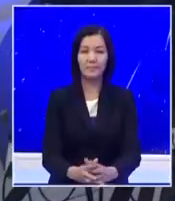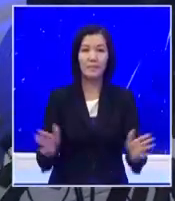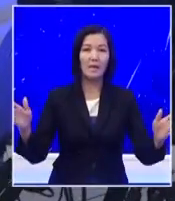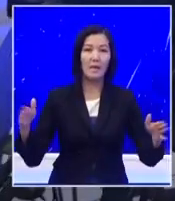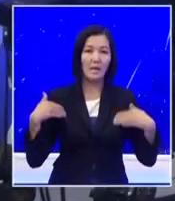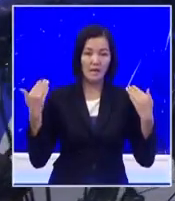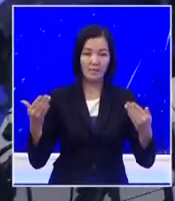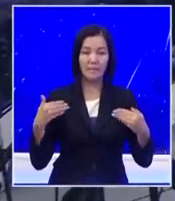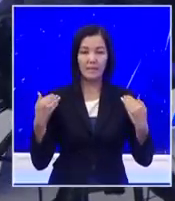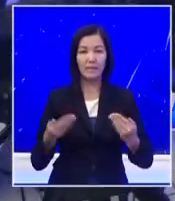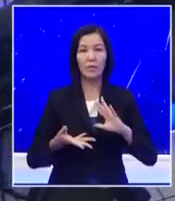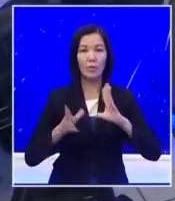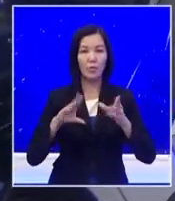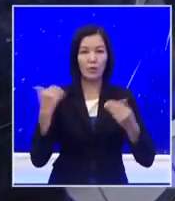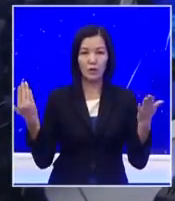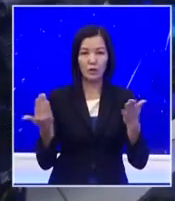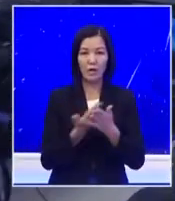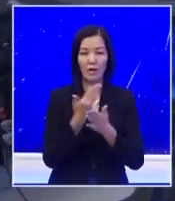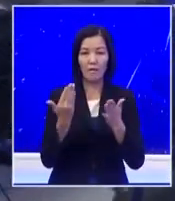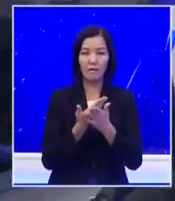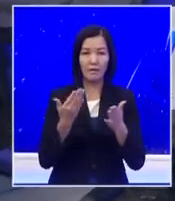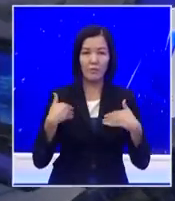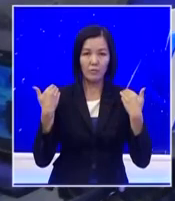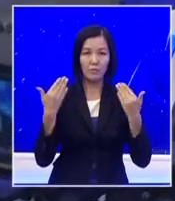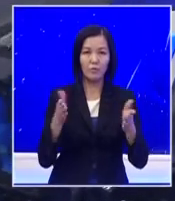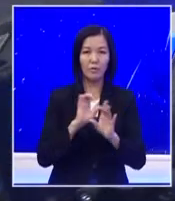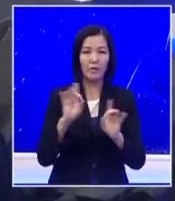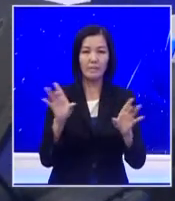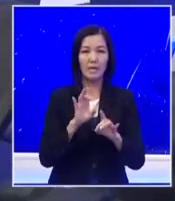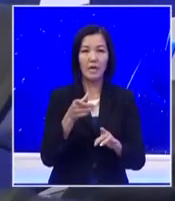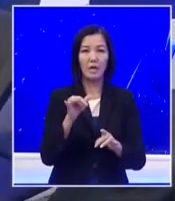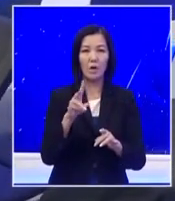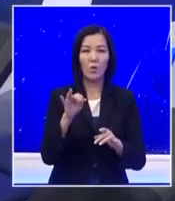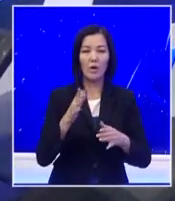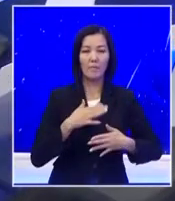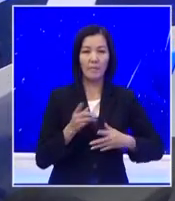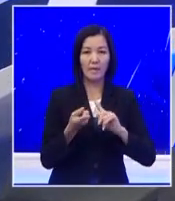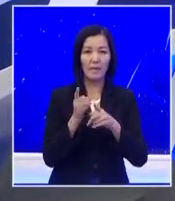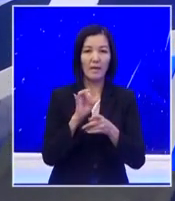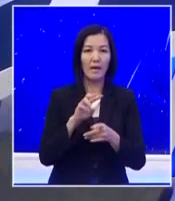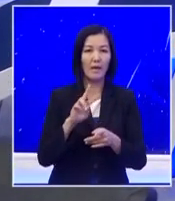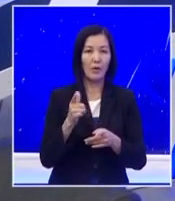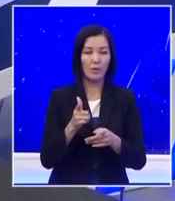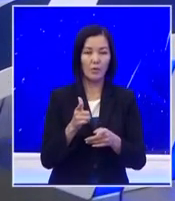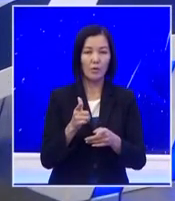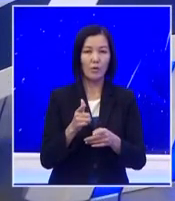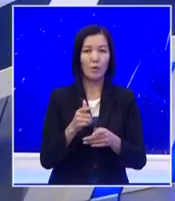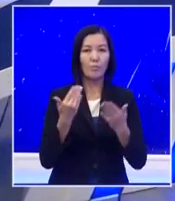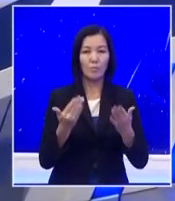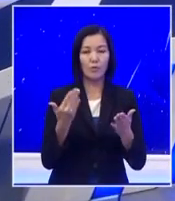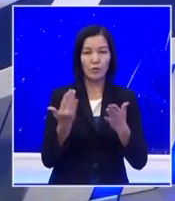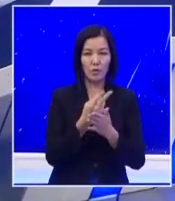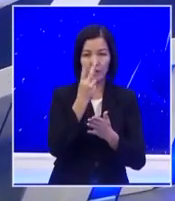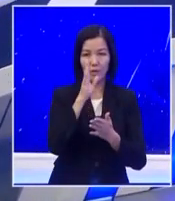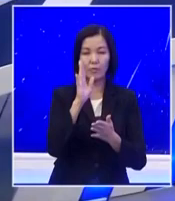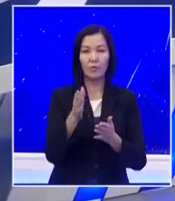Армысыздар, аймақтың басты арнасында қорытынды жаңалықтар. Студияда ақпараттар легімен Гауһар Мұса, сурда аудармада Айгүл Жұмашқызы. Қымбатты